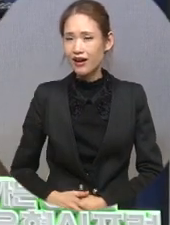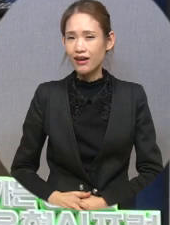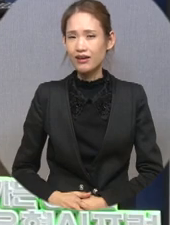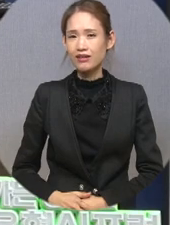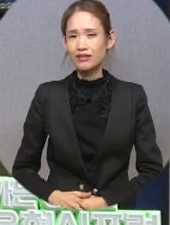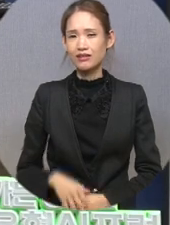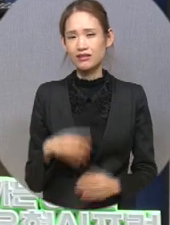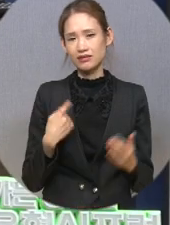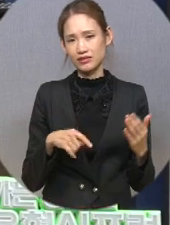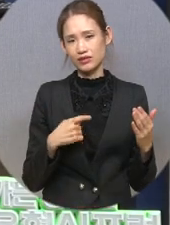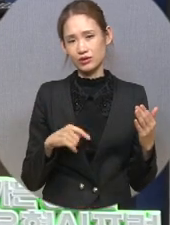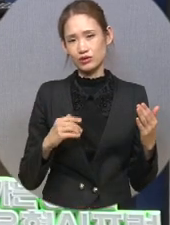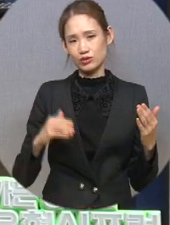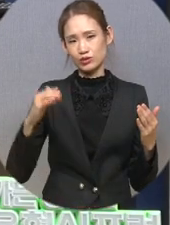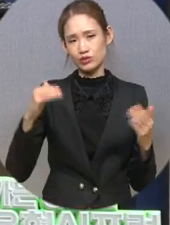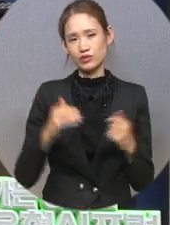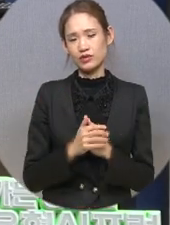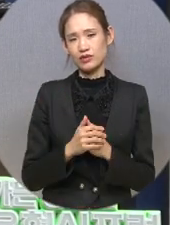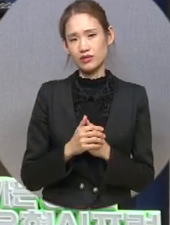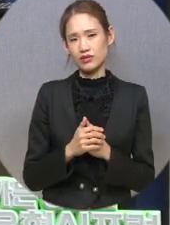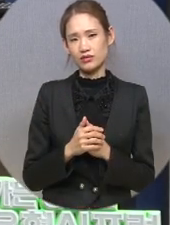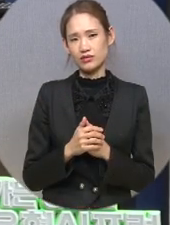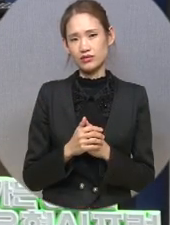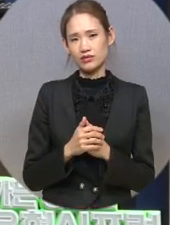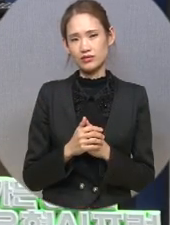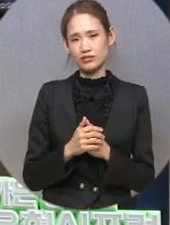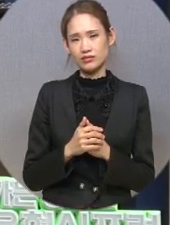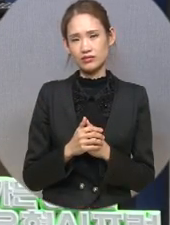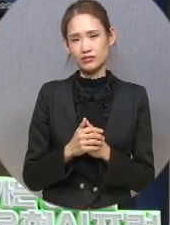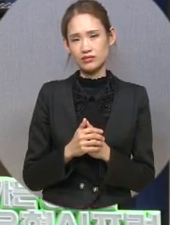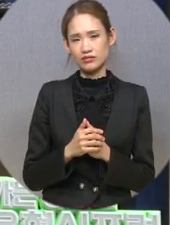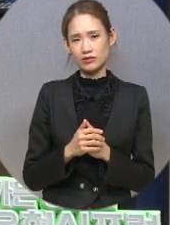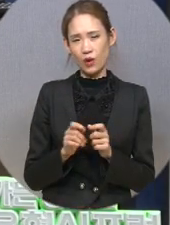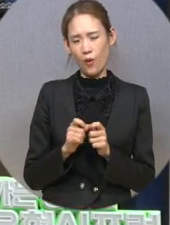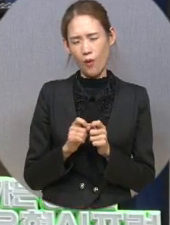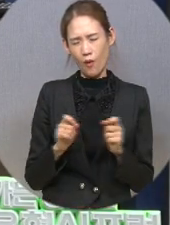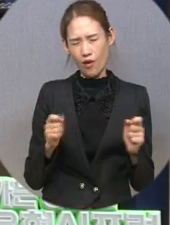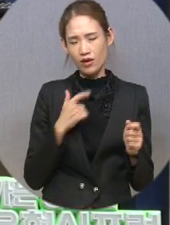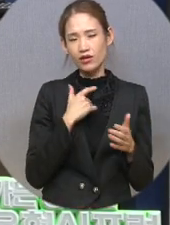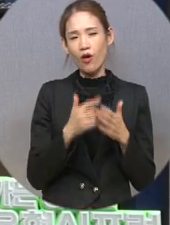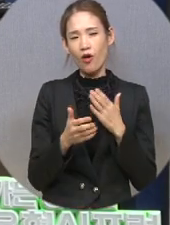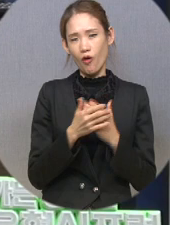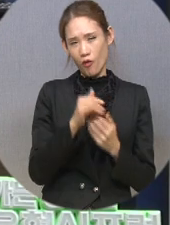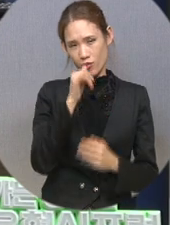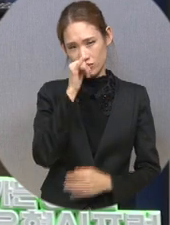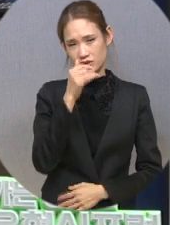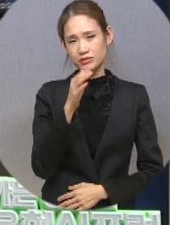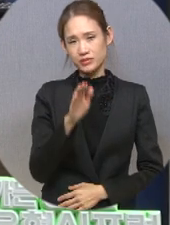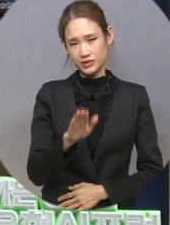그래서 교육과정 업무를 장학사 시절에 오래 해봤습니다만은,